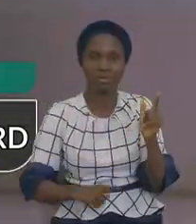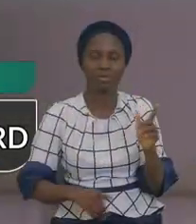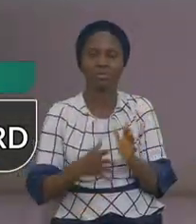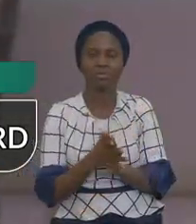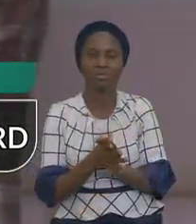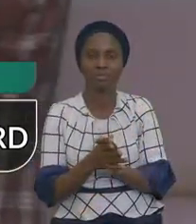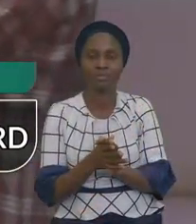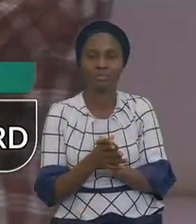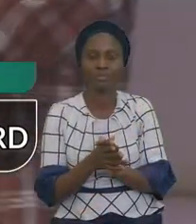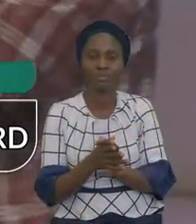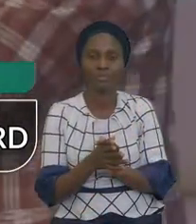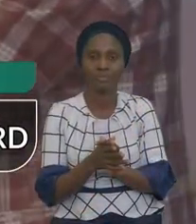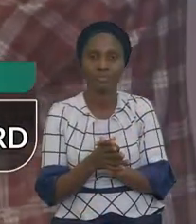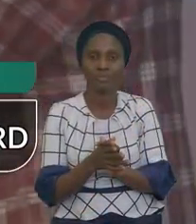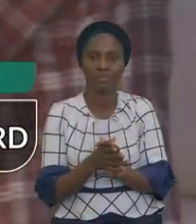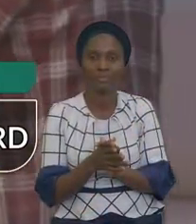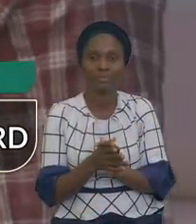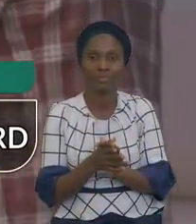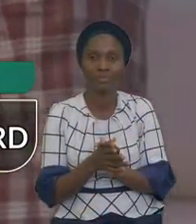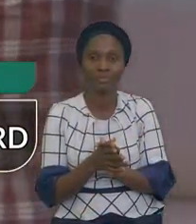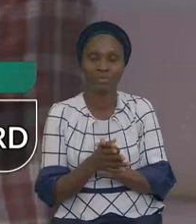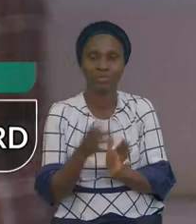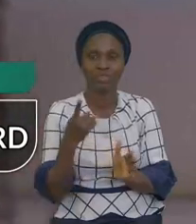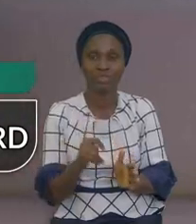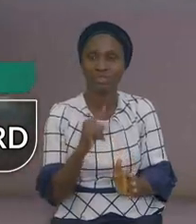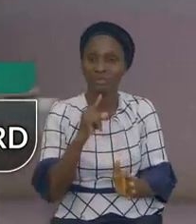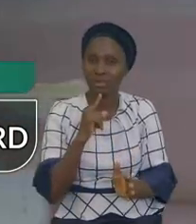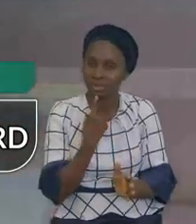La diligence. Dans plusieurs parties de la Bible,